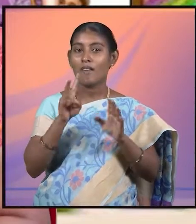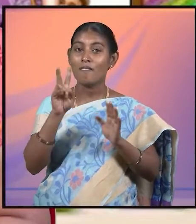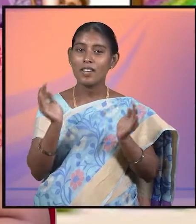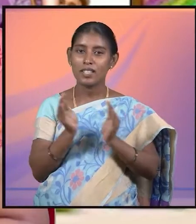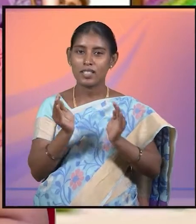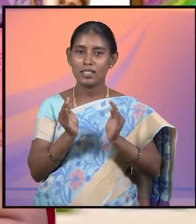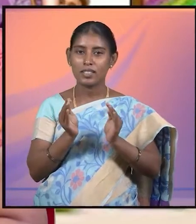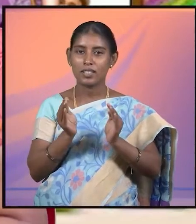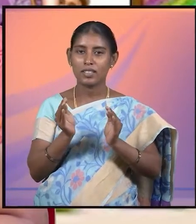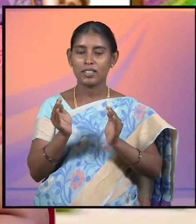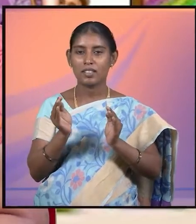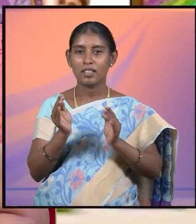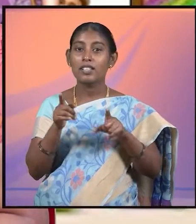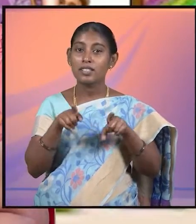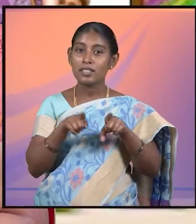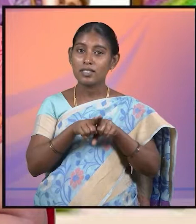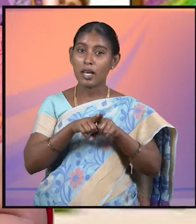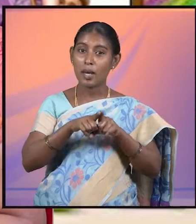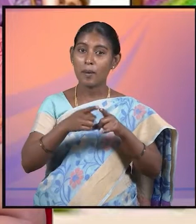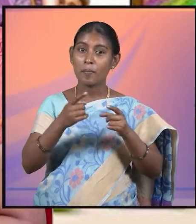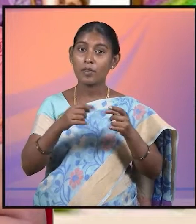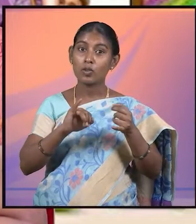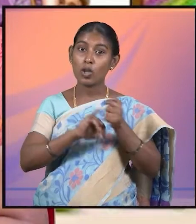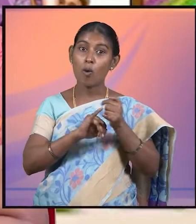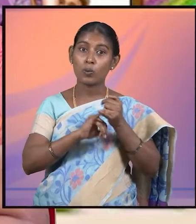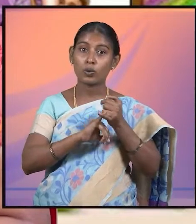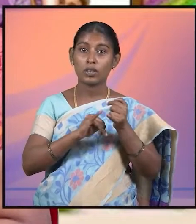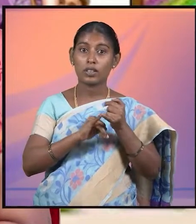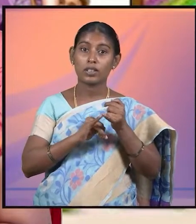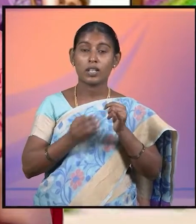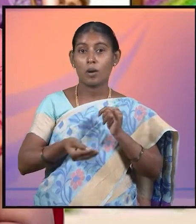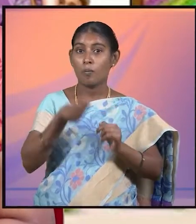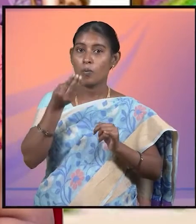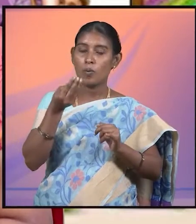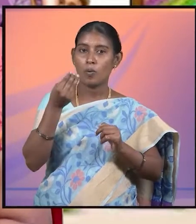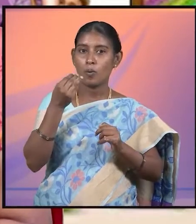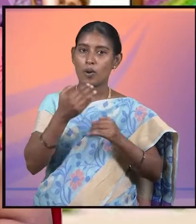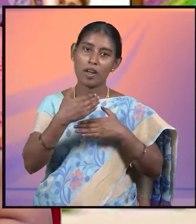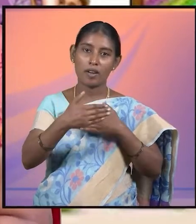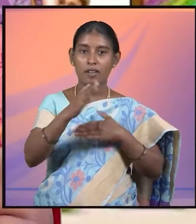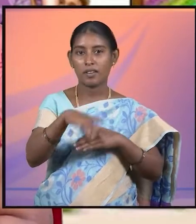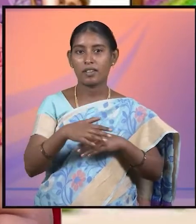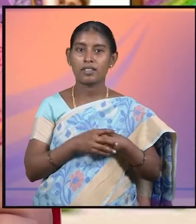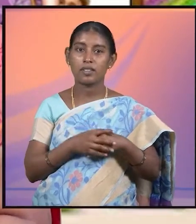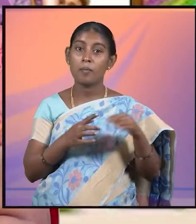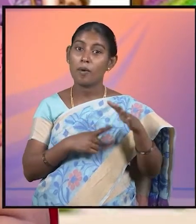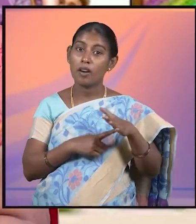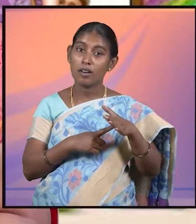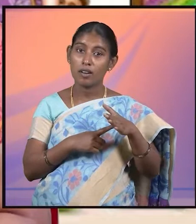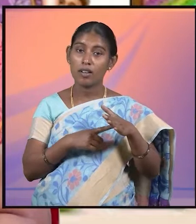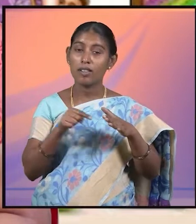கிராம திருவிழாக்களில், அதிலும் தென் மாவட்டங்களில் அதிகமாக நிகழ்த்தப்படுகின்றது.